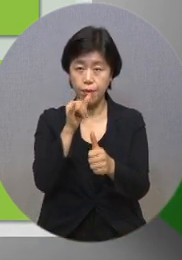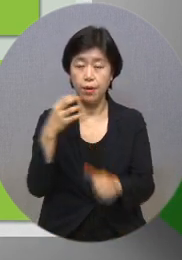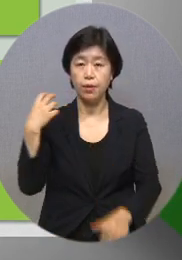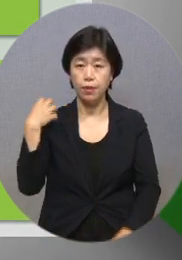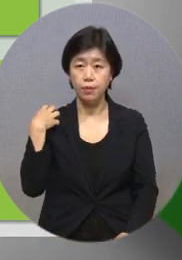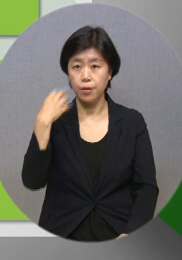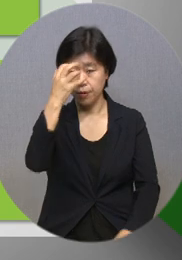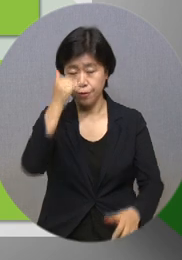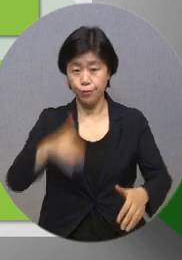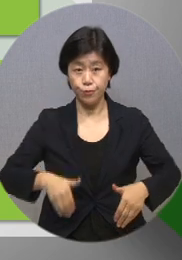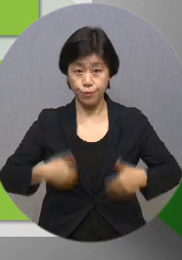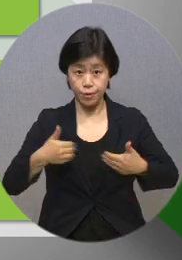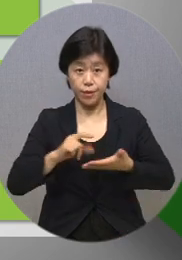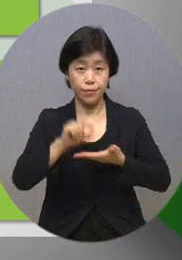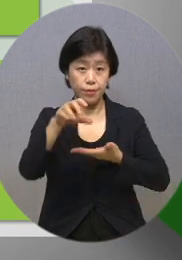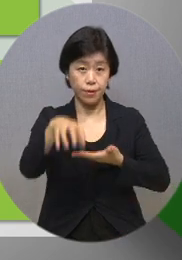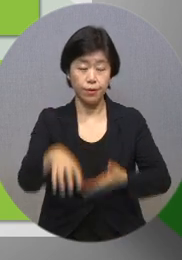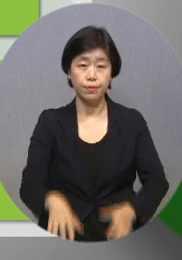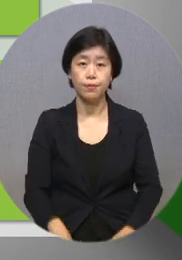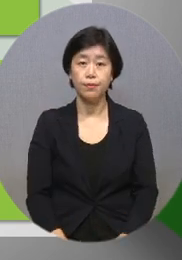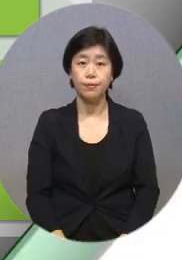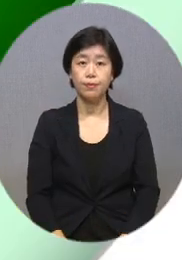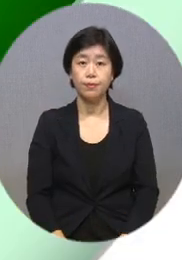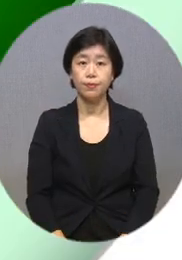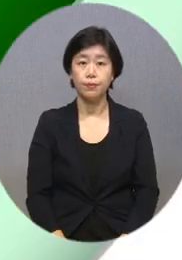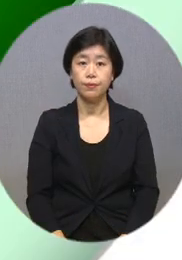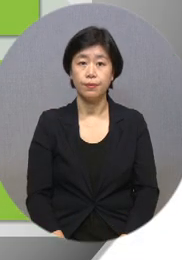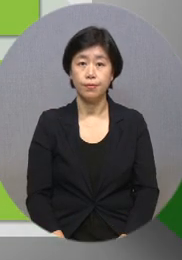담당지사는 충남지사입니다.